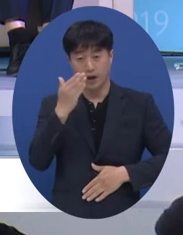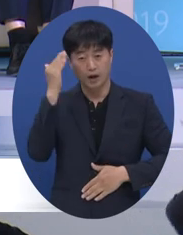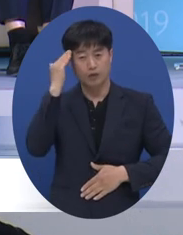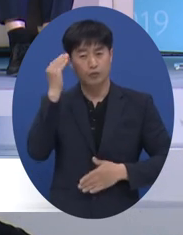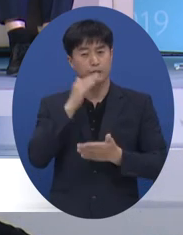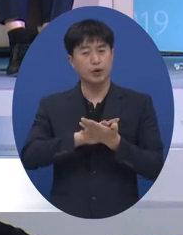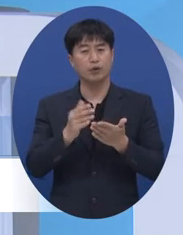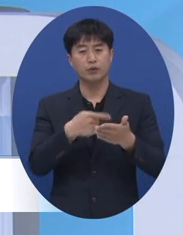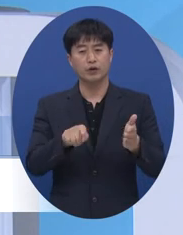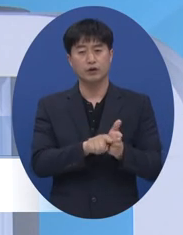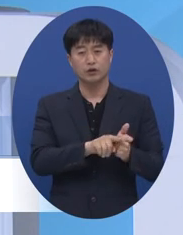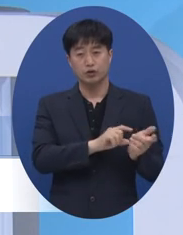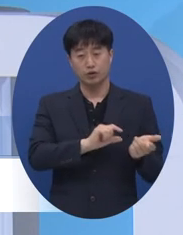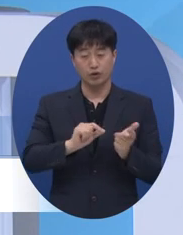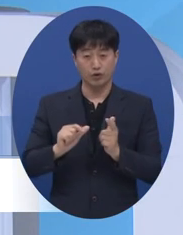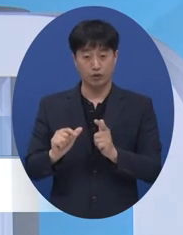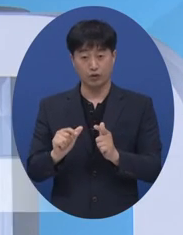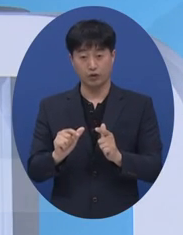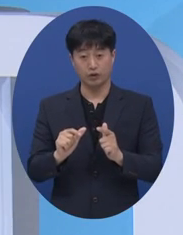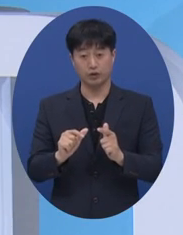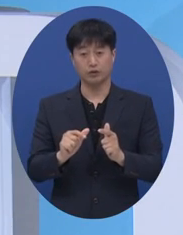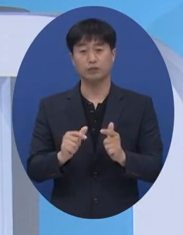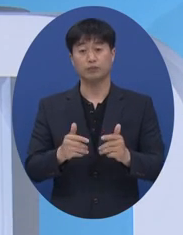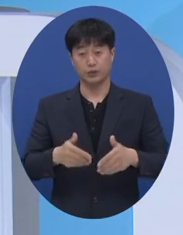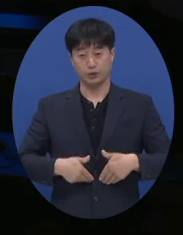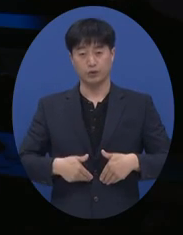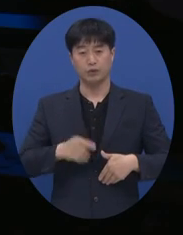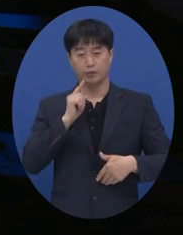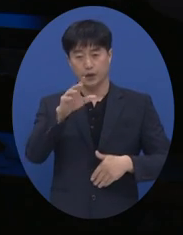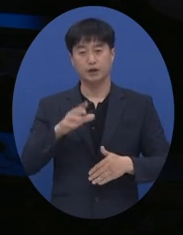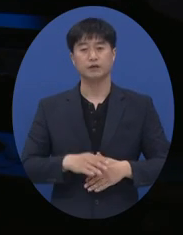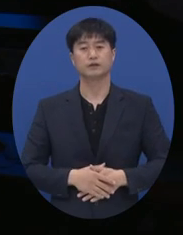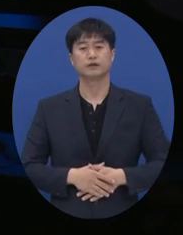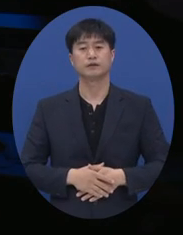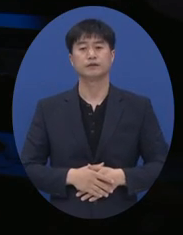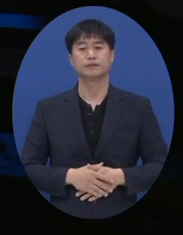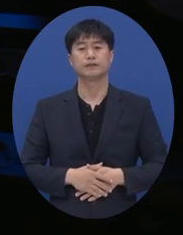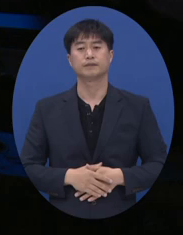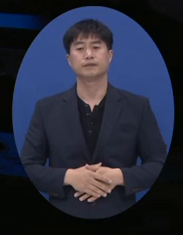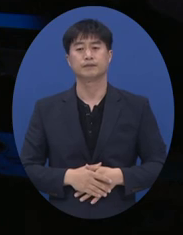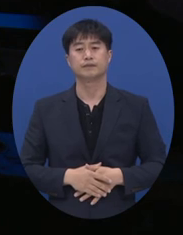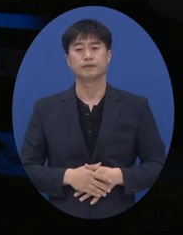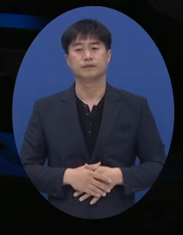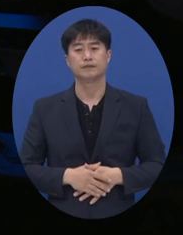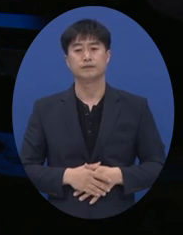평화를 위해 다자간 틀의 중요성을 강조했습니다. 경기줄TV 김태희입니다.